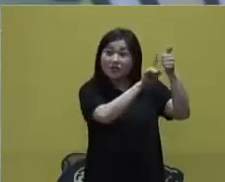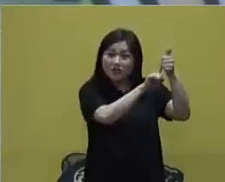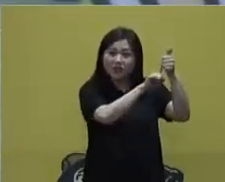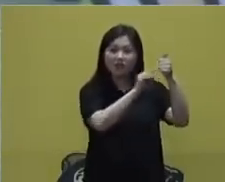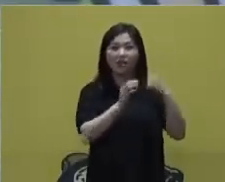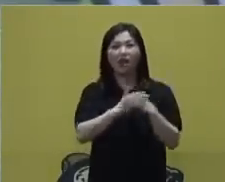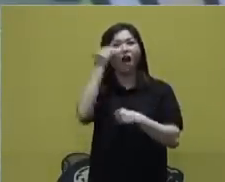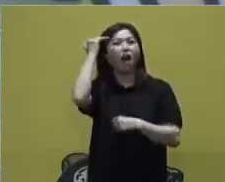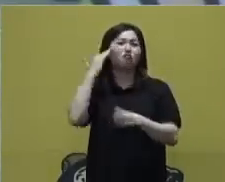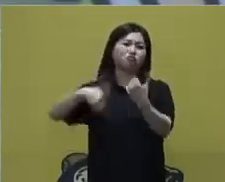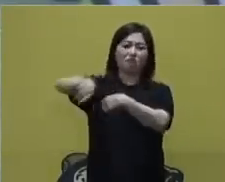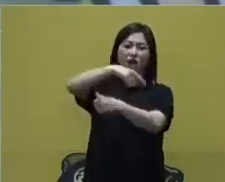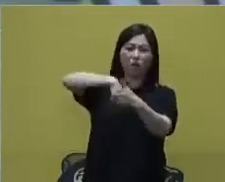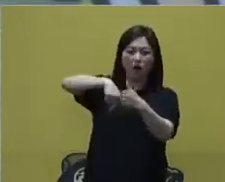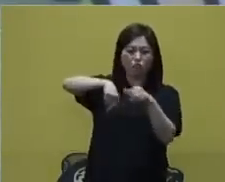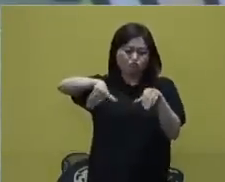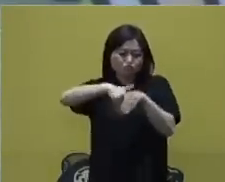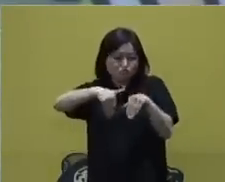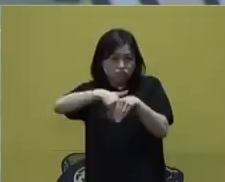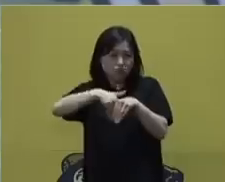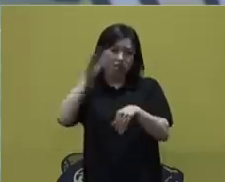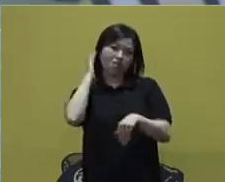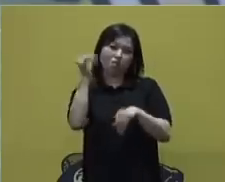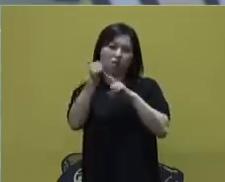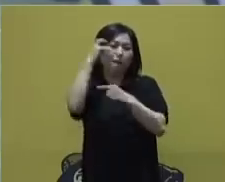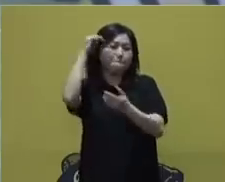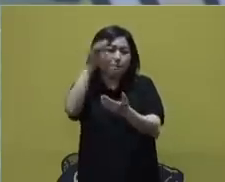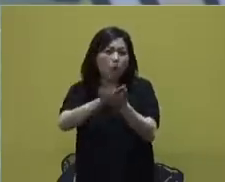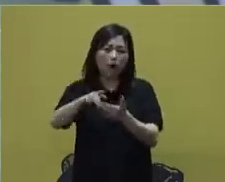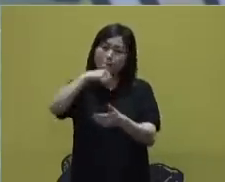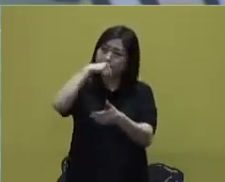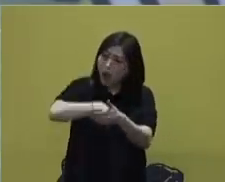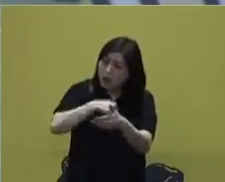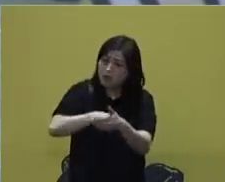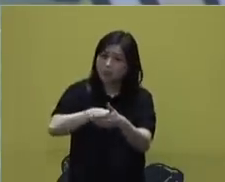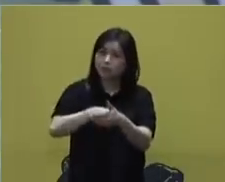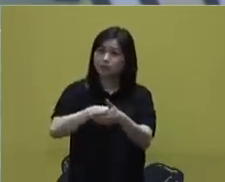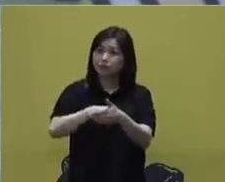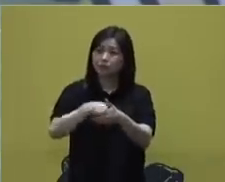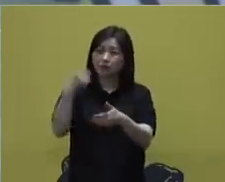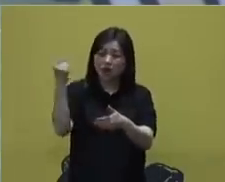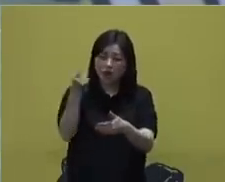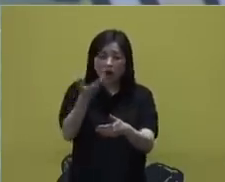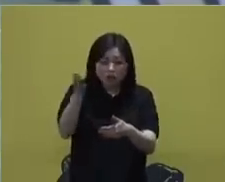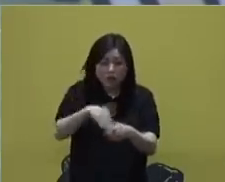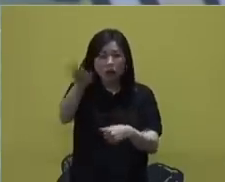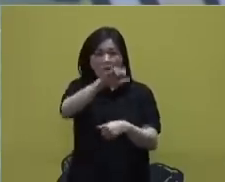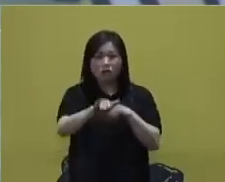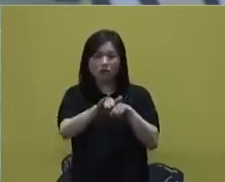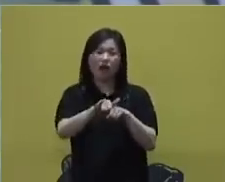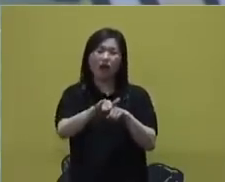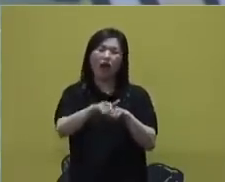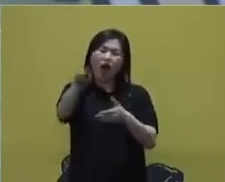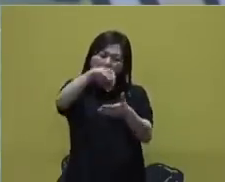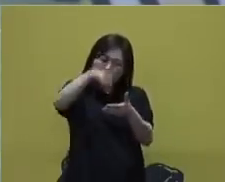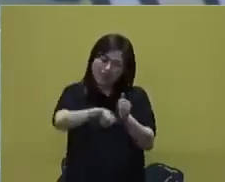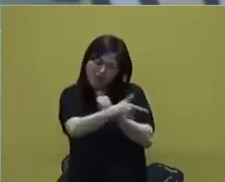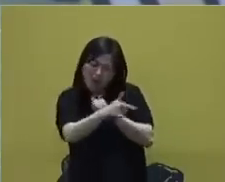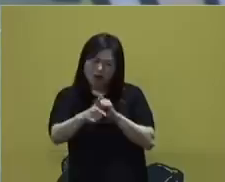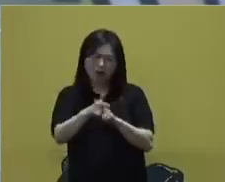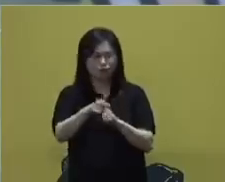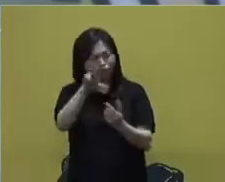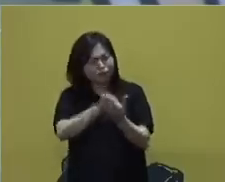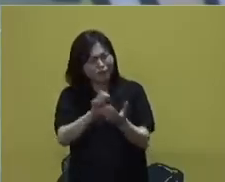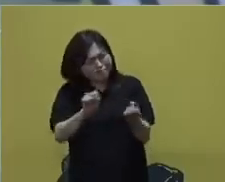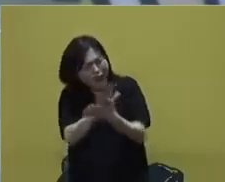사정에 대해서 문재인 대통령이 가지고 있는 그 평화에 대한 의지 그렇지만 국내적으로 여러 가지 요소들이 지금 겹쳐 있다는 거를 이해해야